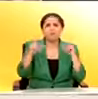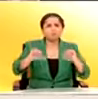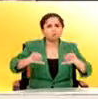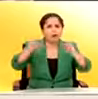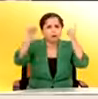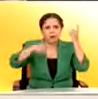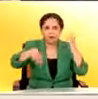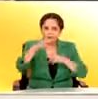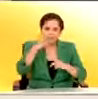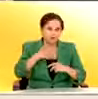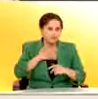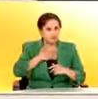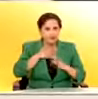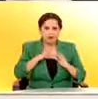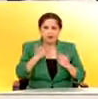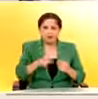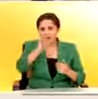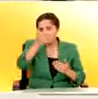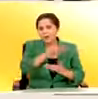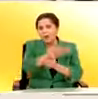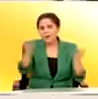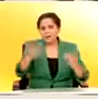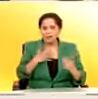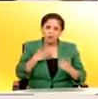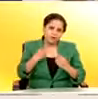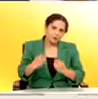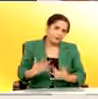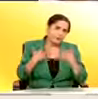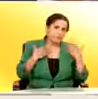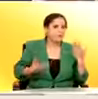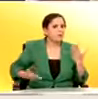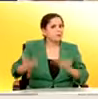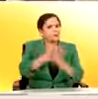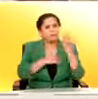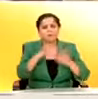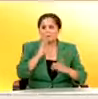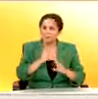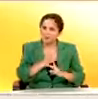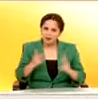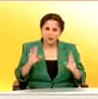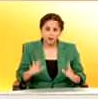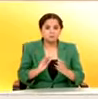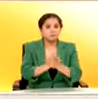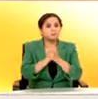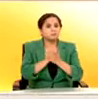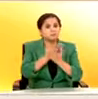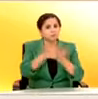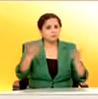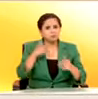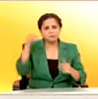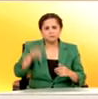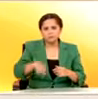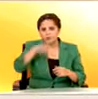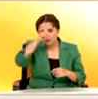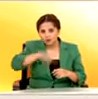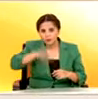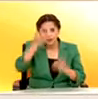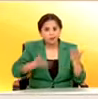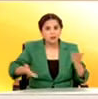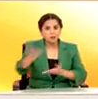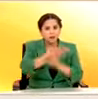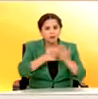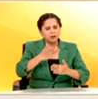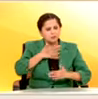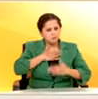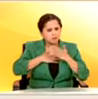से एक है, जो हर भारतीय को प्रेरित करती रहेगी। साथियों, आजकल हमारे देश में